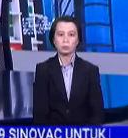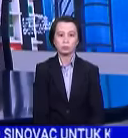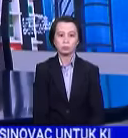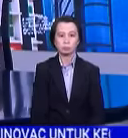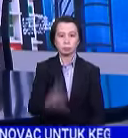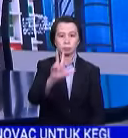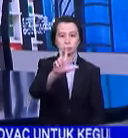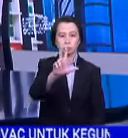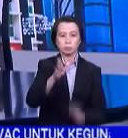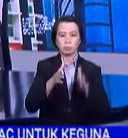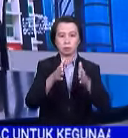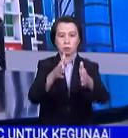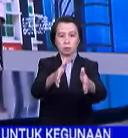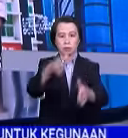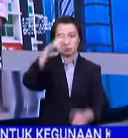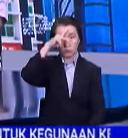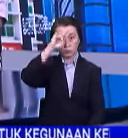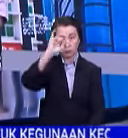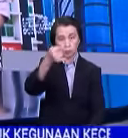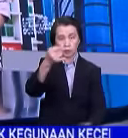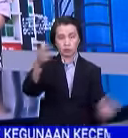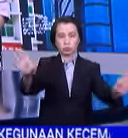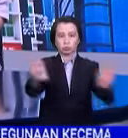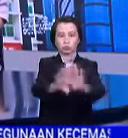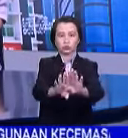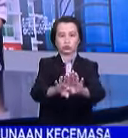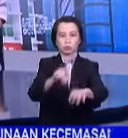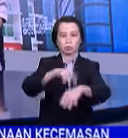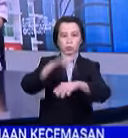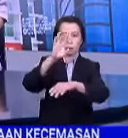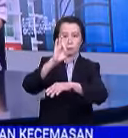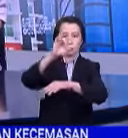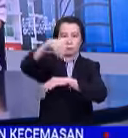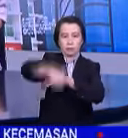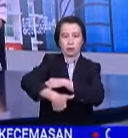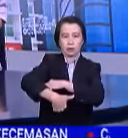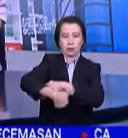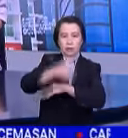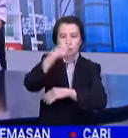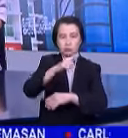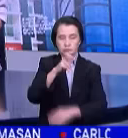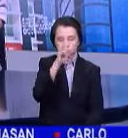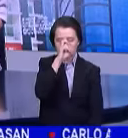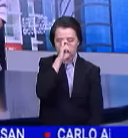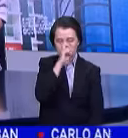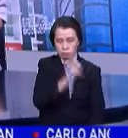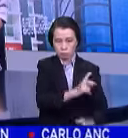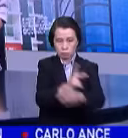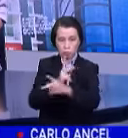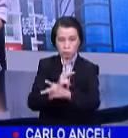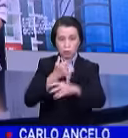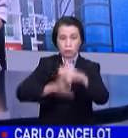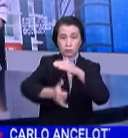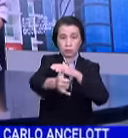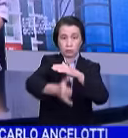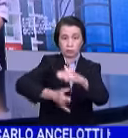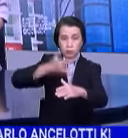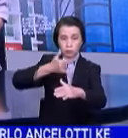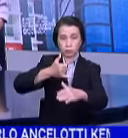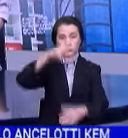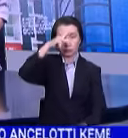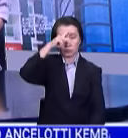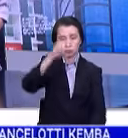Tiga lagi jalan di sekitar Putrajaya ditutup mulai 8 malam ini sebagai usaha memperketat kawalan keluar masuk wilayah